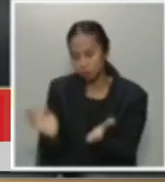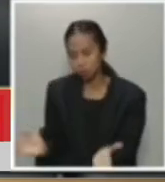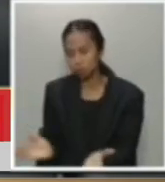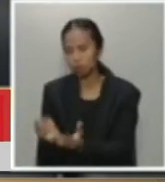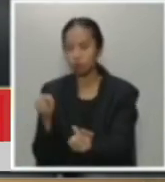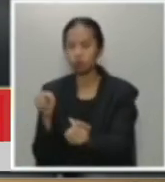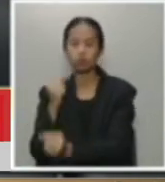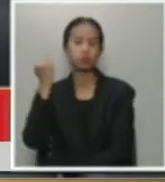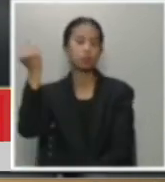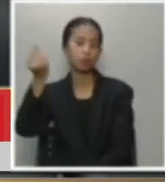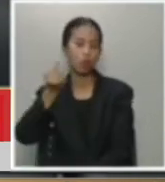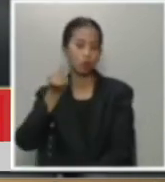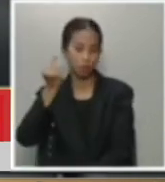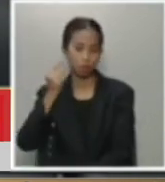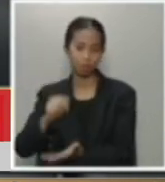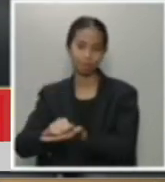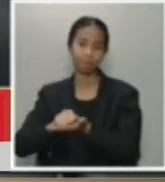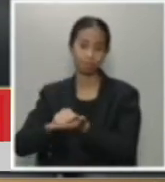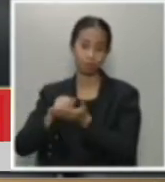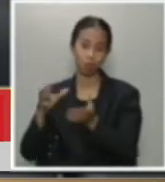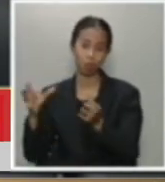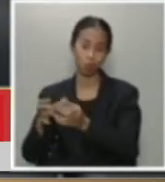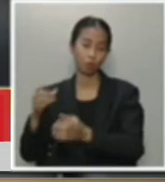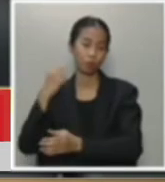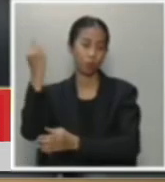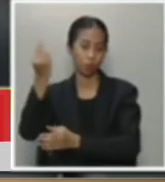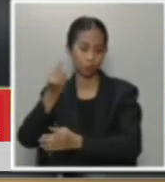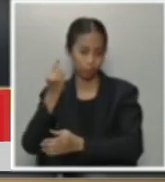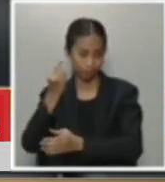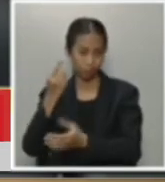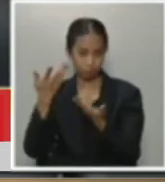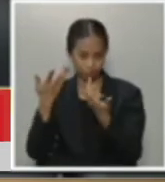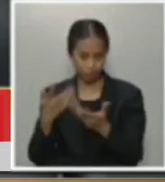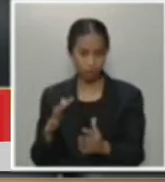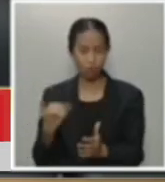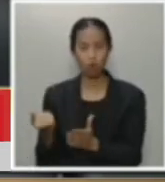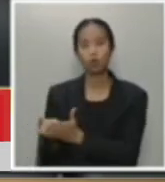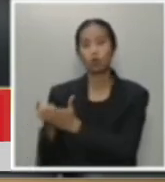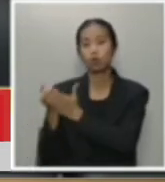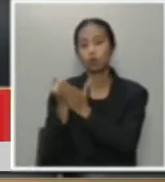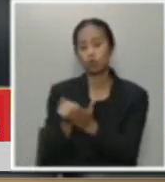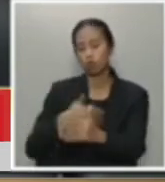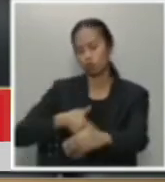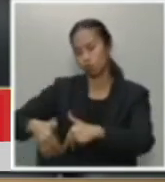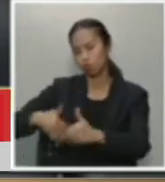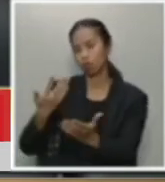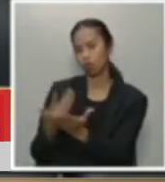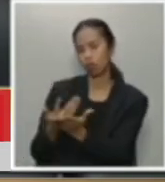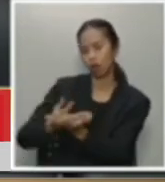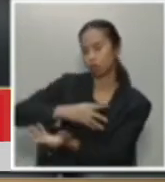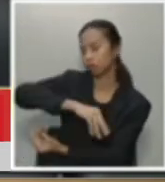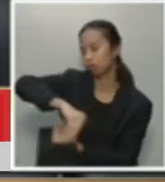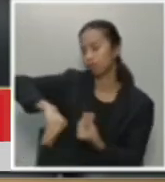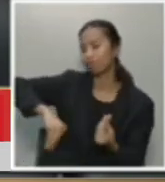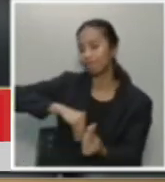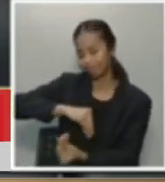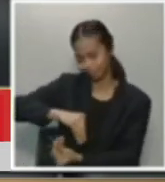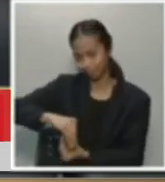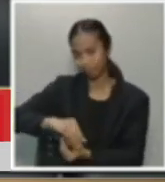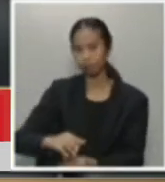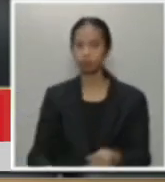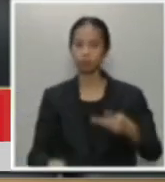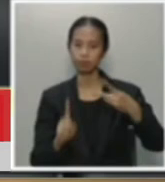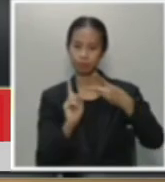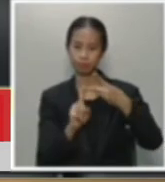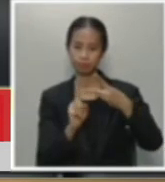ยวและอำนวยความสะดวกให้กับนักท่องเที่ยวและยังเป็นการสร้างรายได้ให้กับชุมชนในพื้นที่ด้วยค่ะเรื่องที่